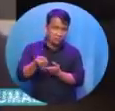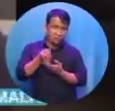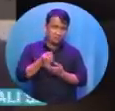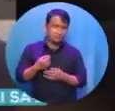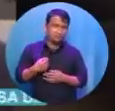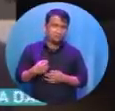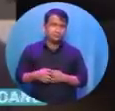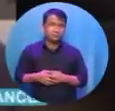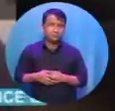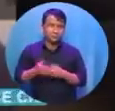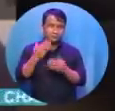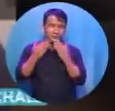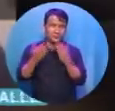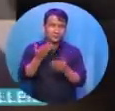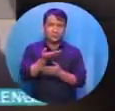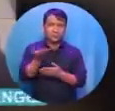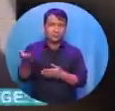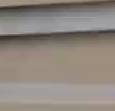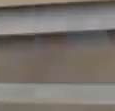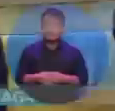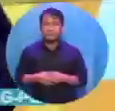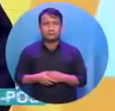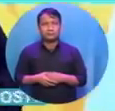ako. Maraming maraming salamat po.